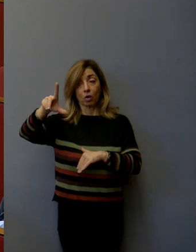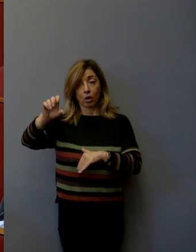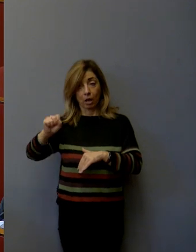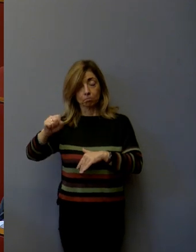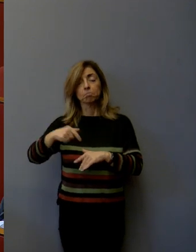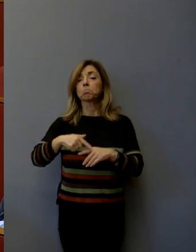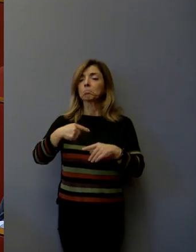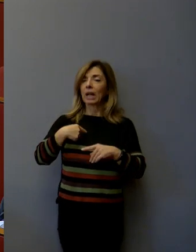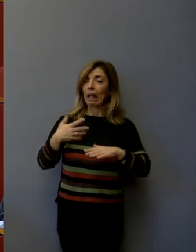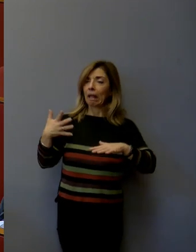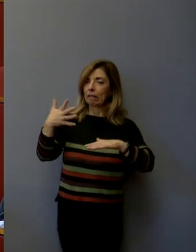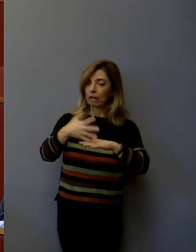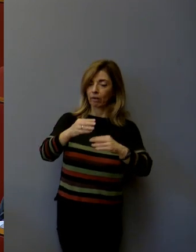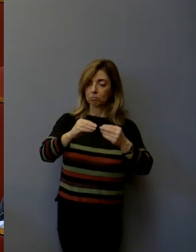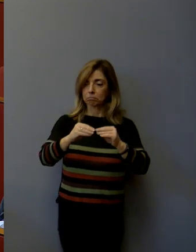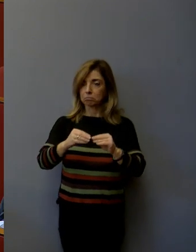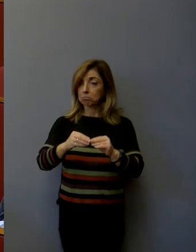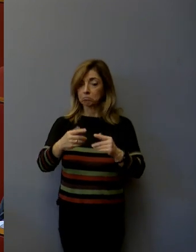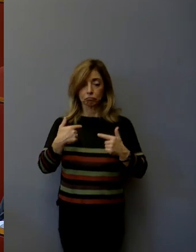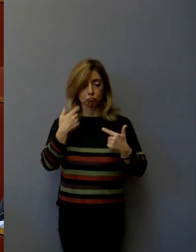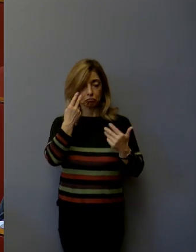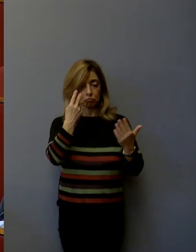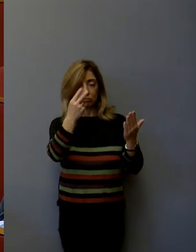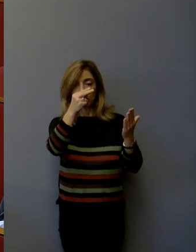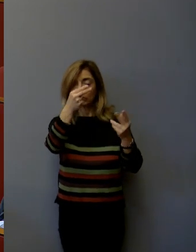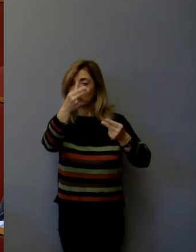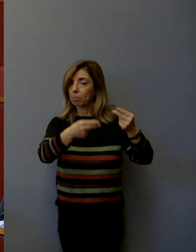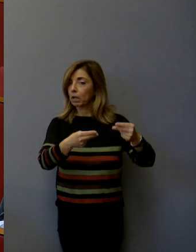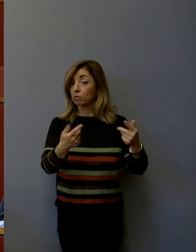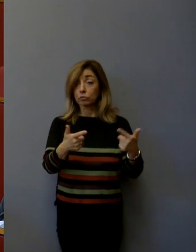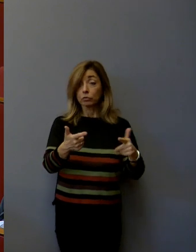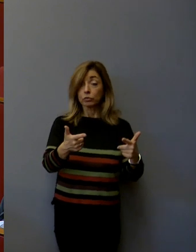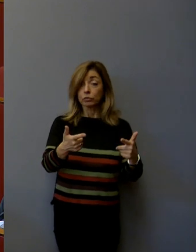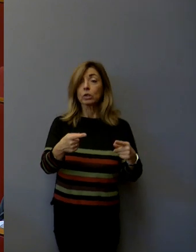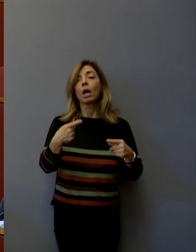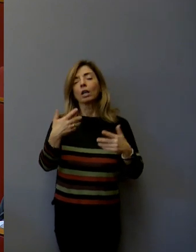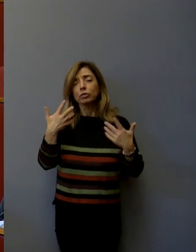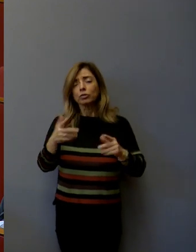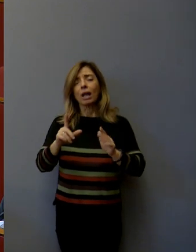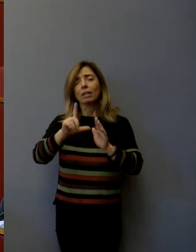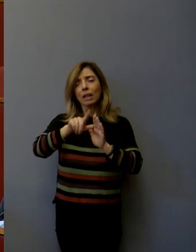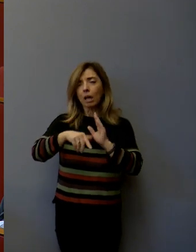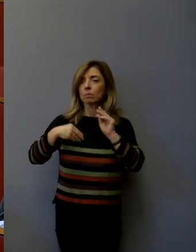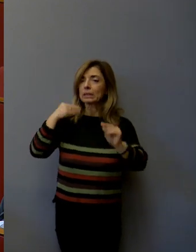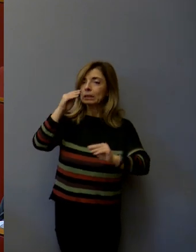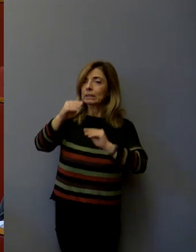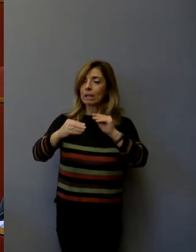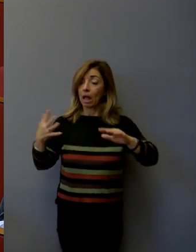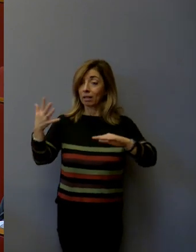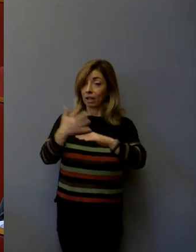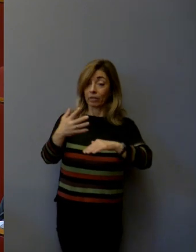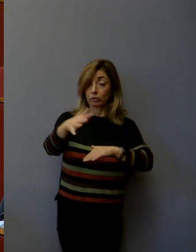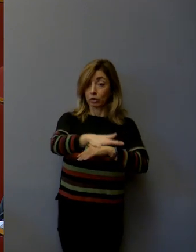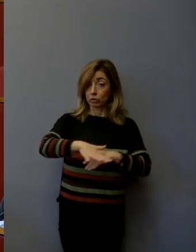chiesto da molto tempo in questa zona è un intervento necessario perché come si è detto